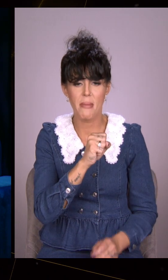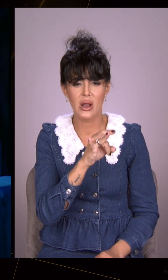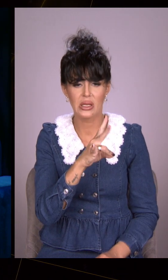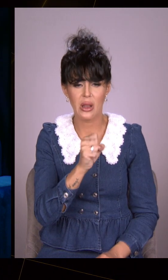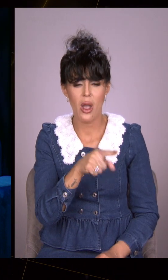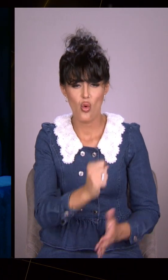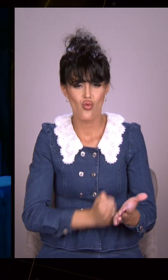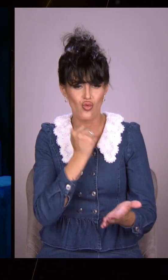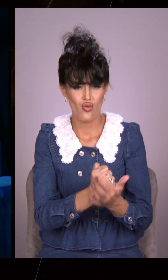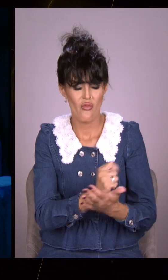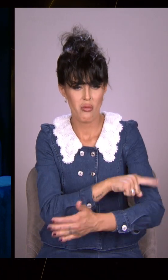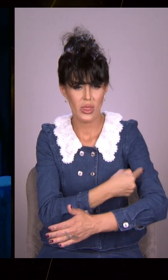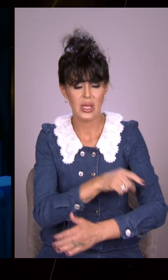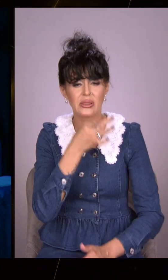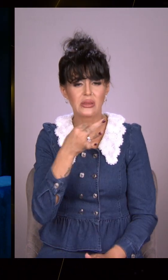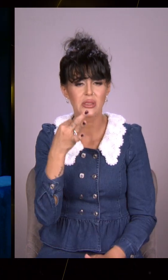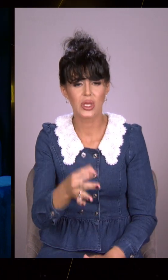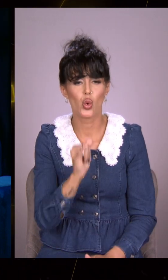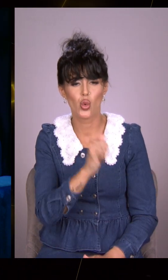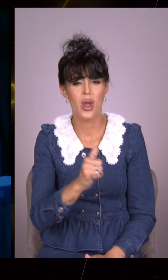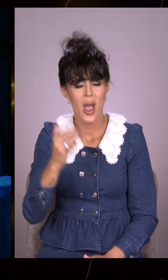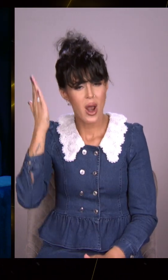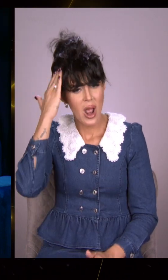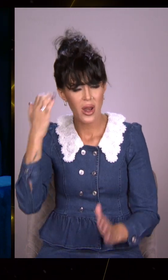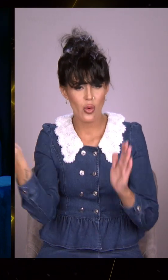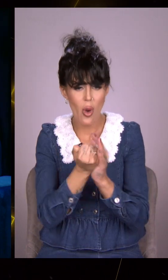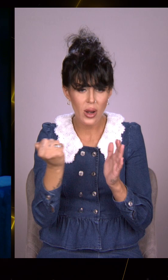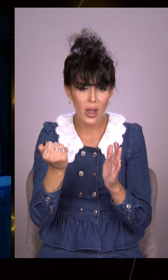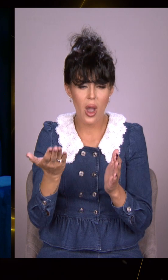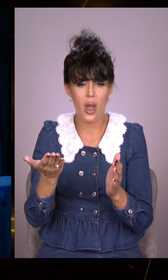заключення вогнепальне поранення голови. Чи її зразу